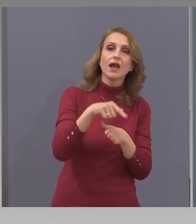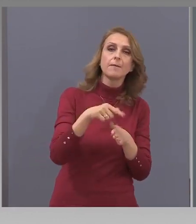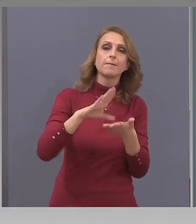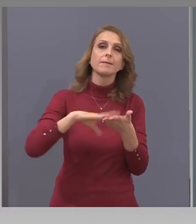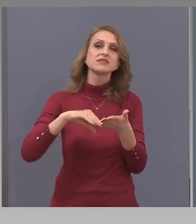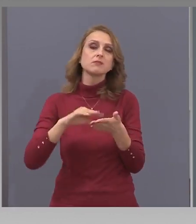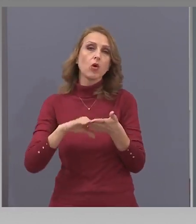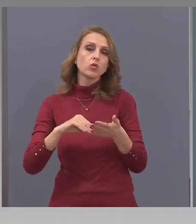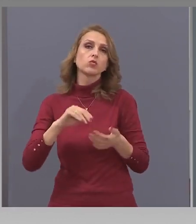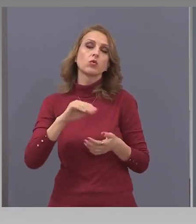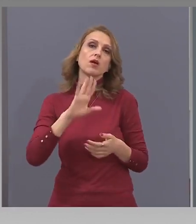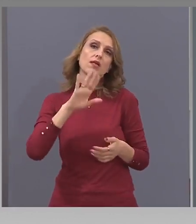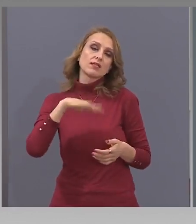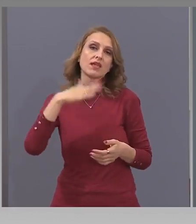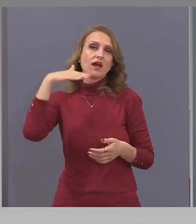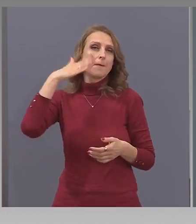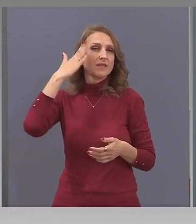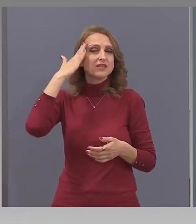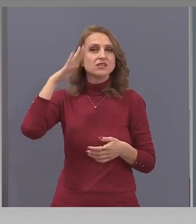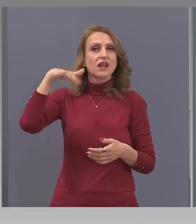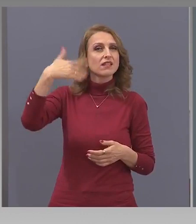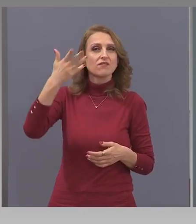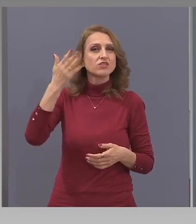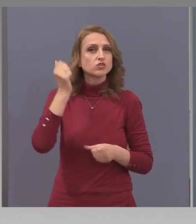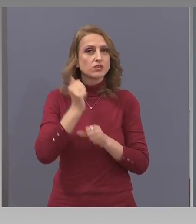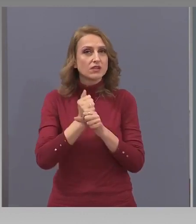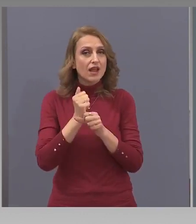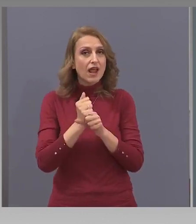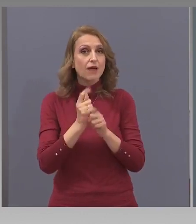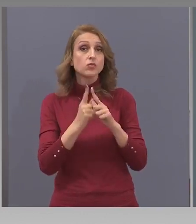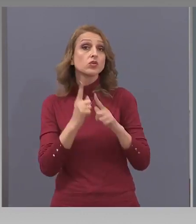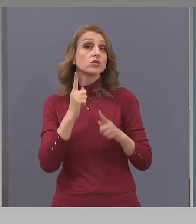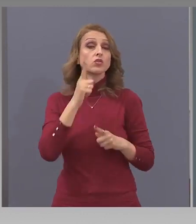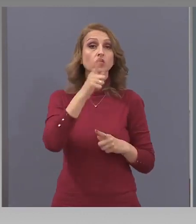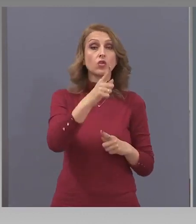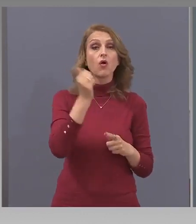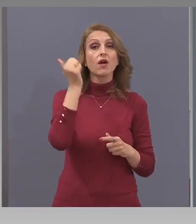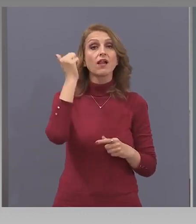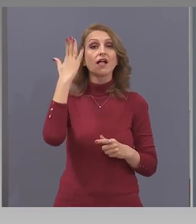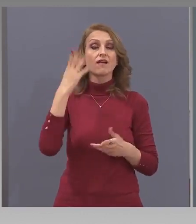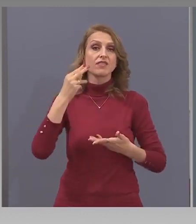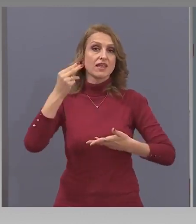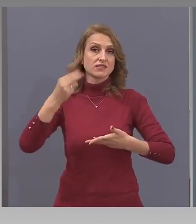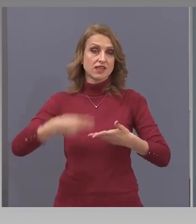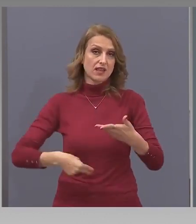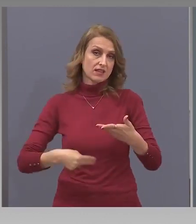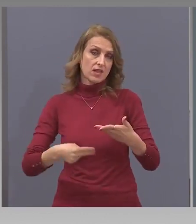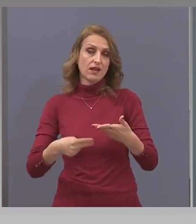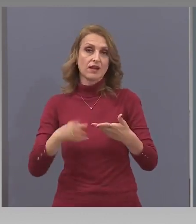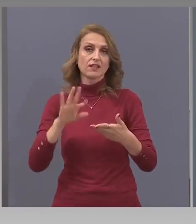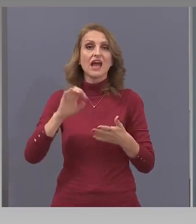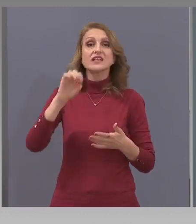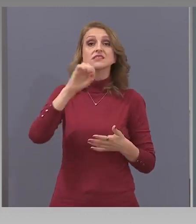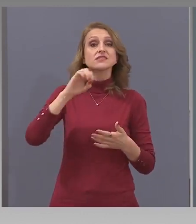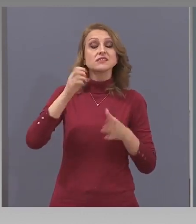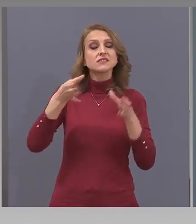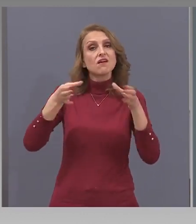вице-премьера и министър на външните работи до главния секретар на Съвета на Европа.